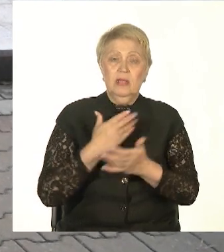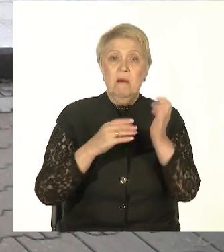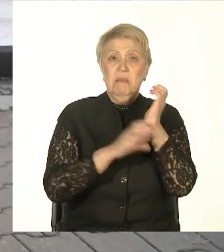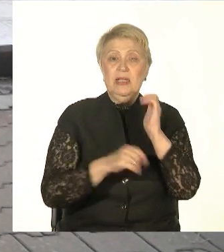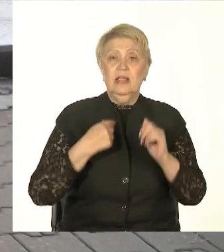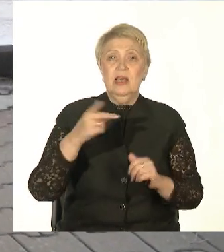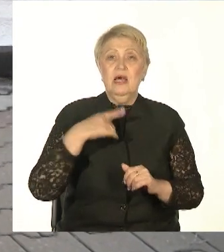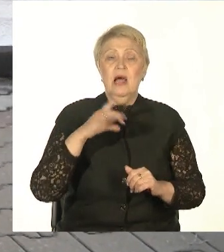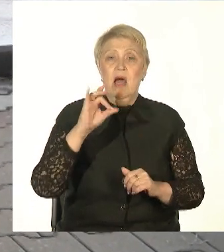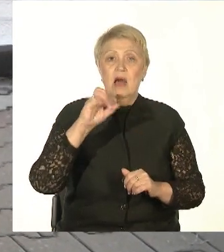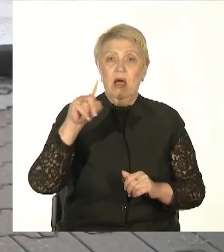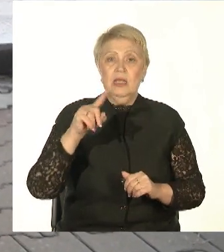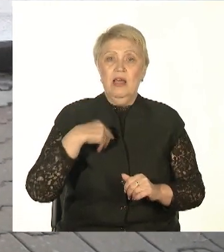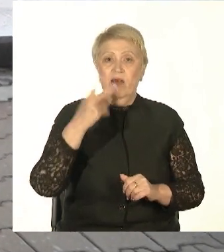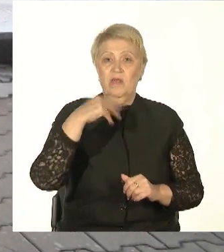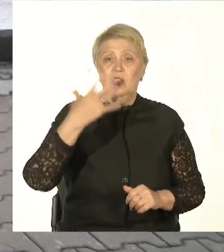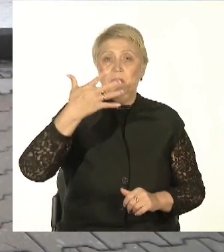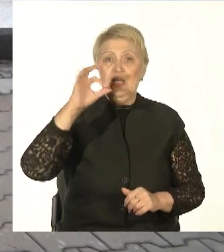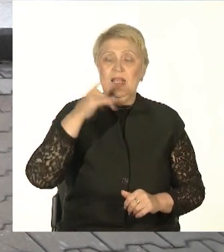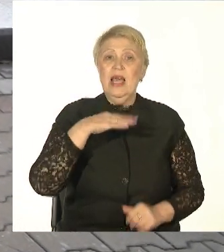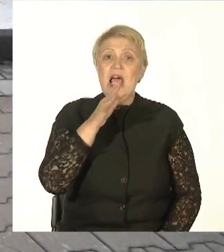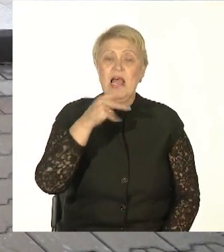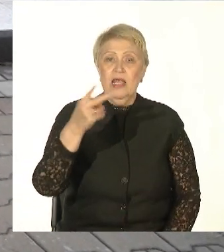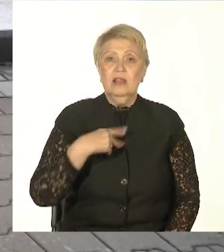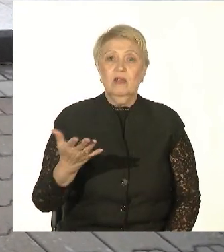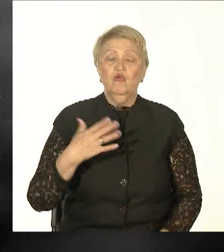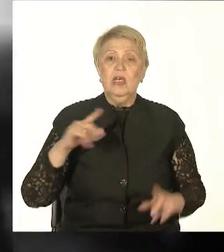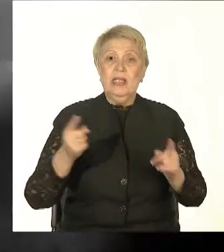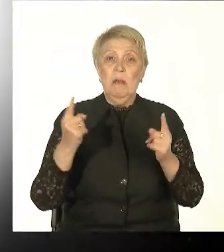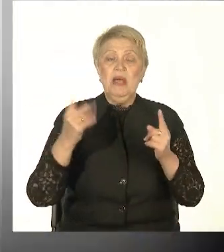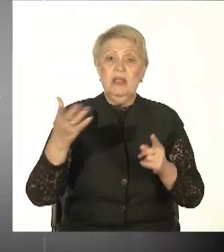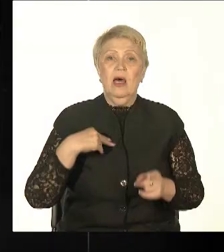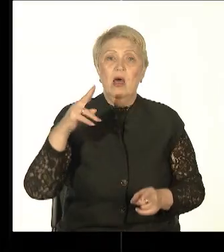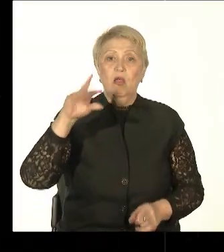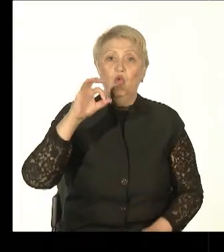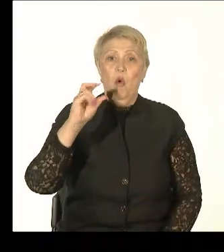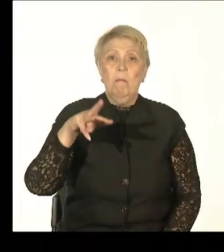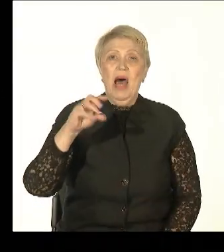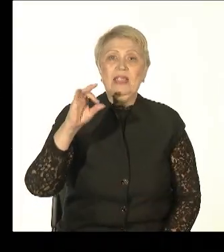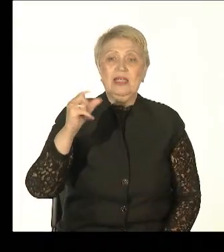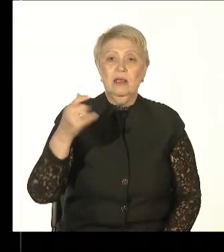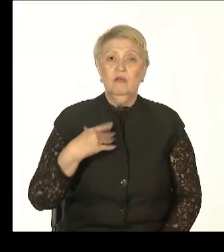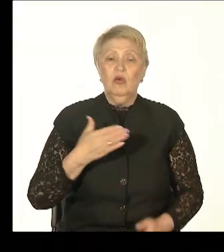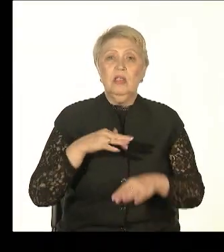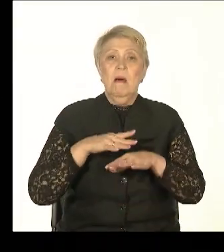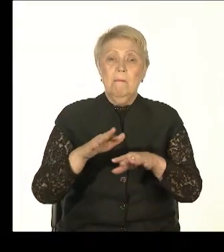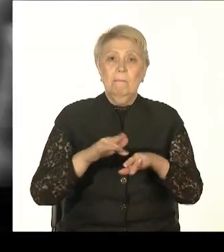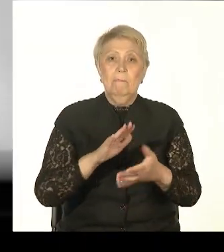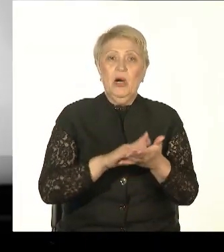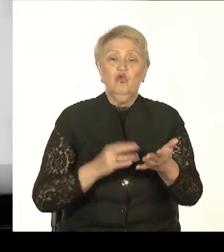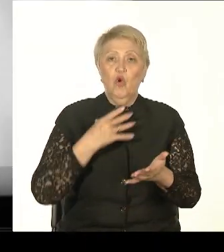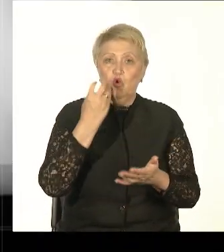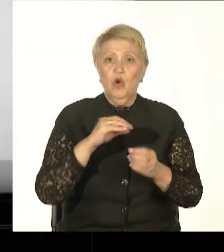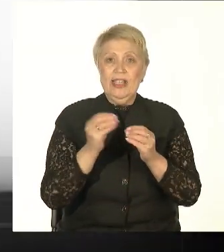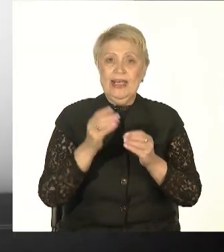мы вот 50 лет событиям на Даманском. В прошлом году были, мы встречались. Прошло еще 10 лет, и по решению руководства СССР на